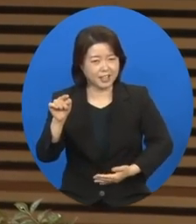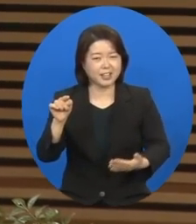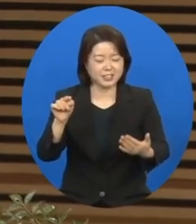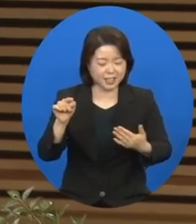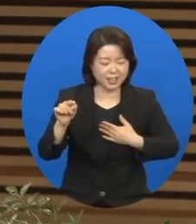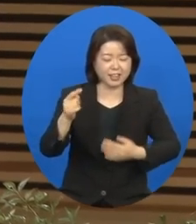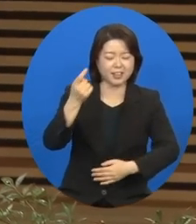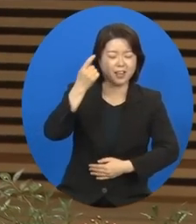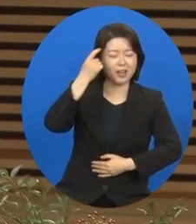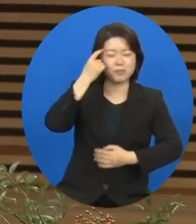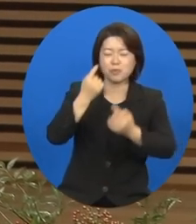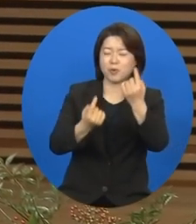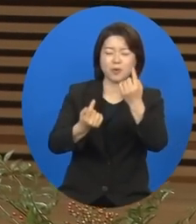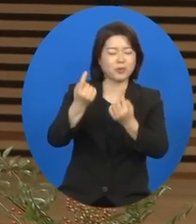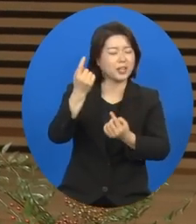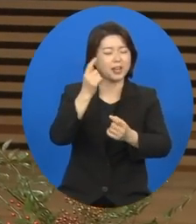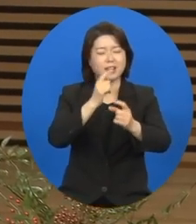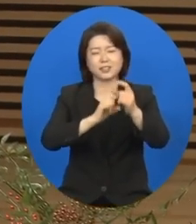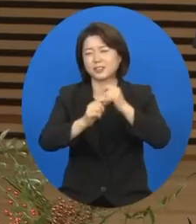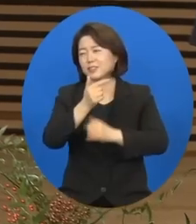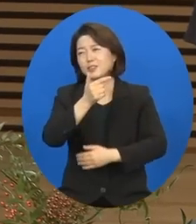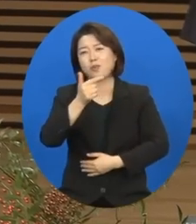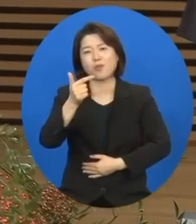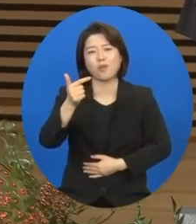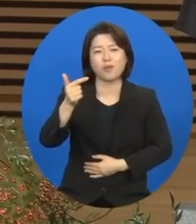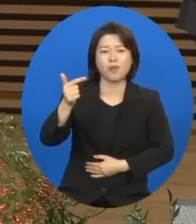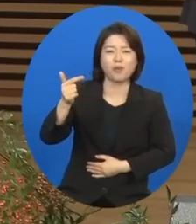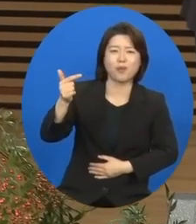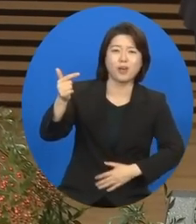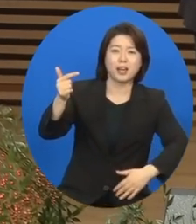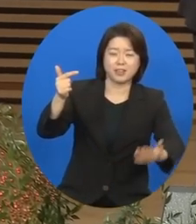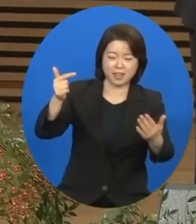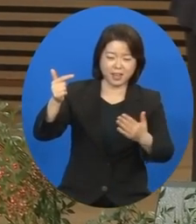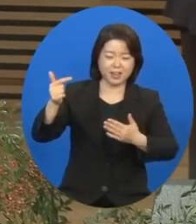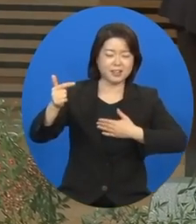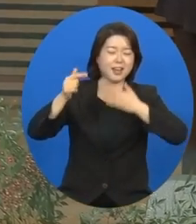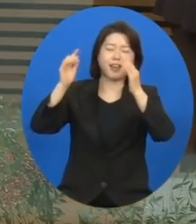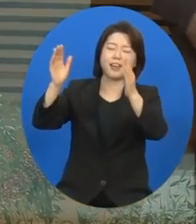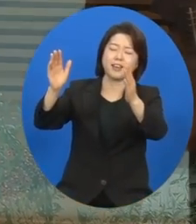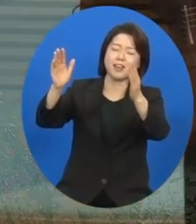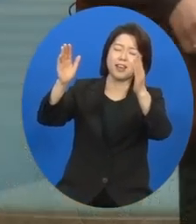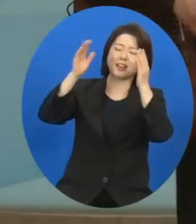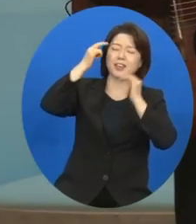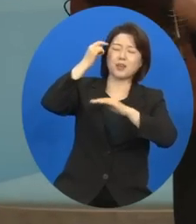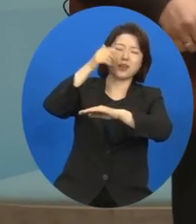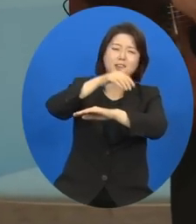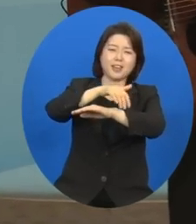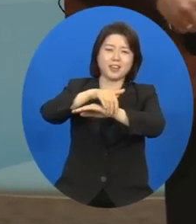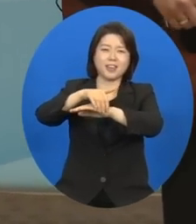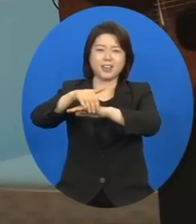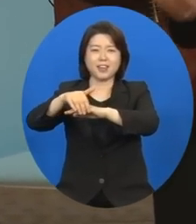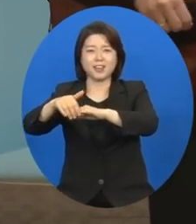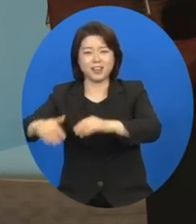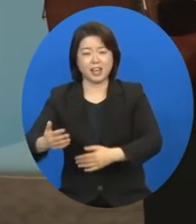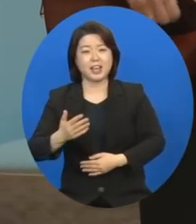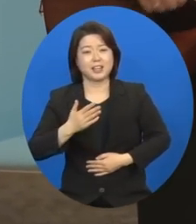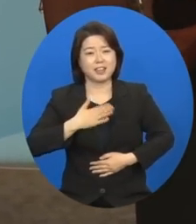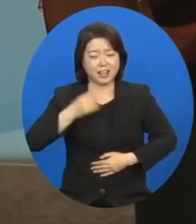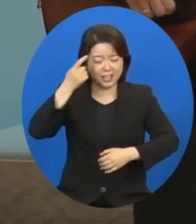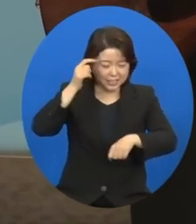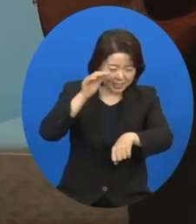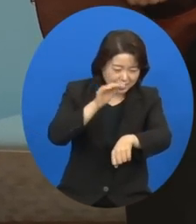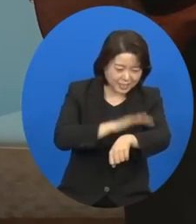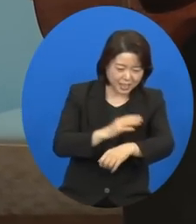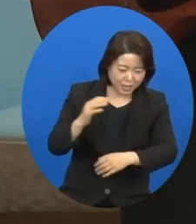내 생각보다 크고 날 향한 계획